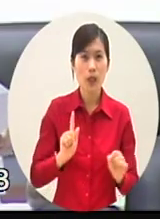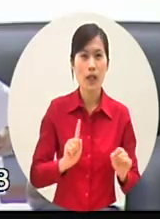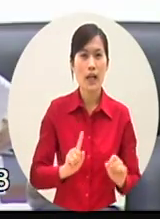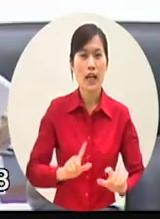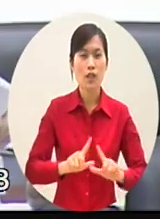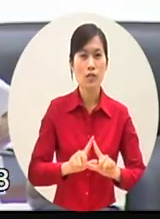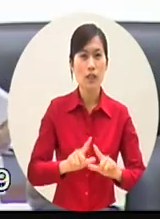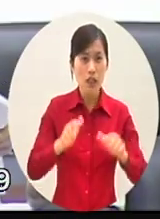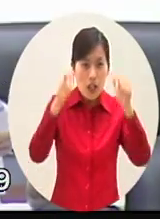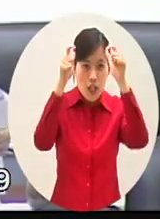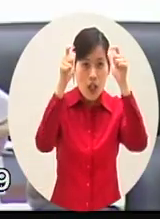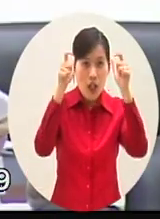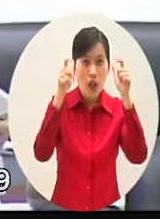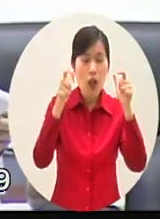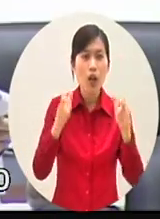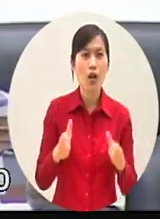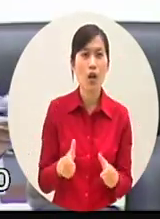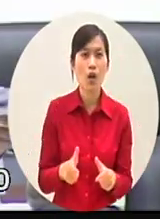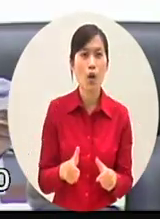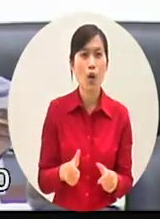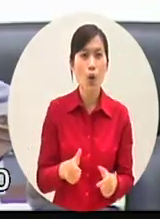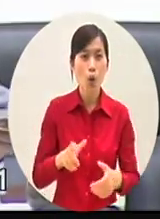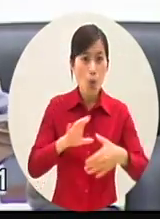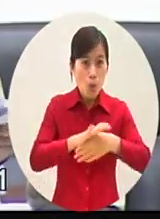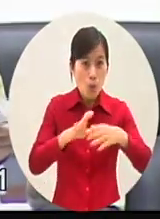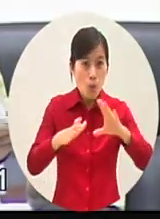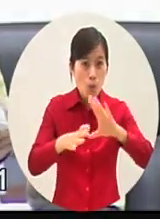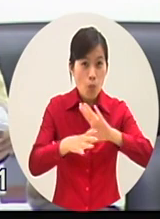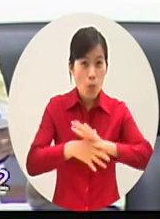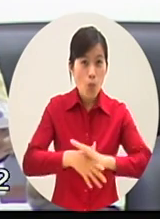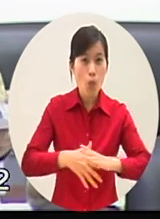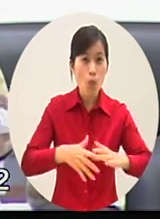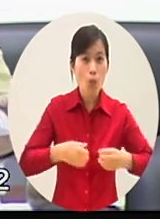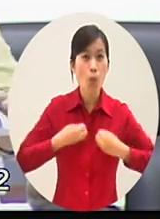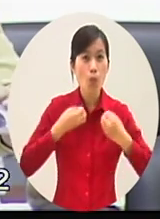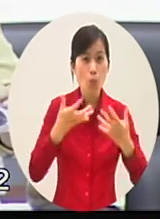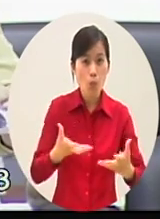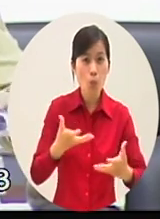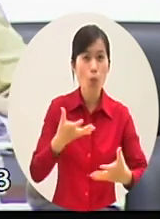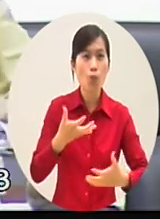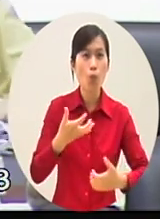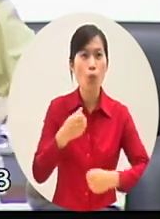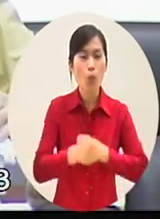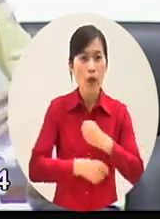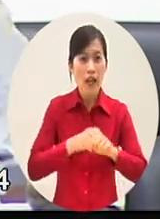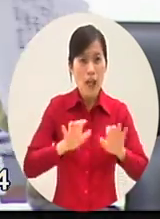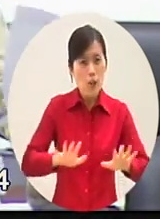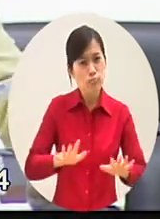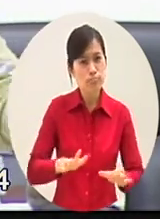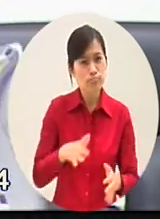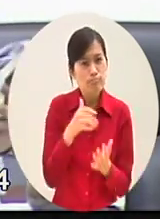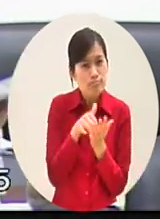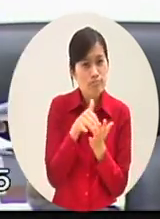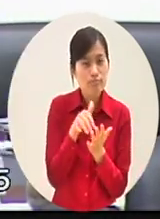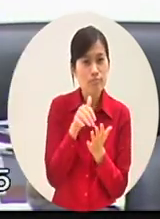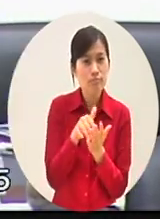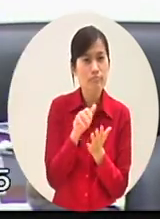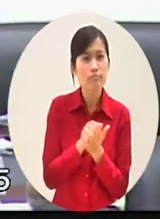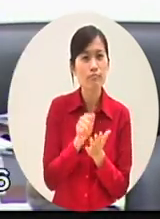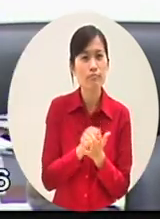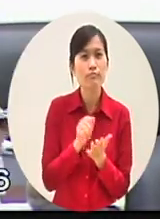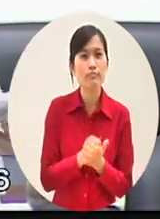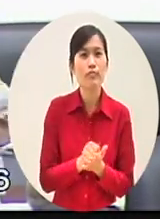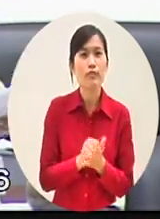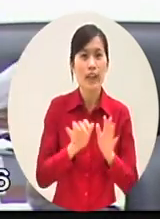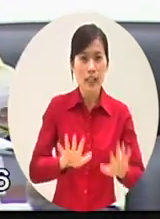高雄凤梨文化季又要开始了，预计哈这一次的客人哈应该会更多，旅客也会更